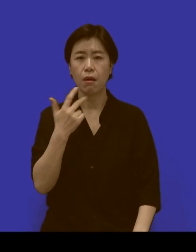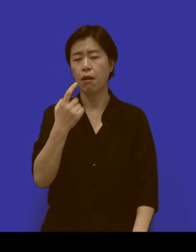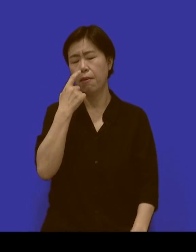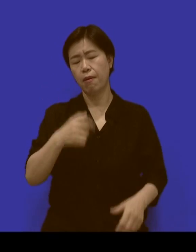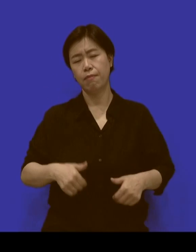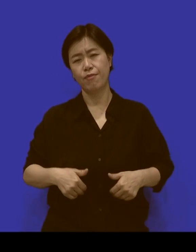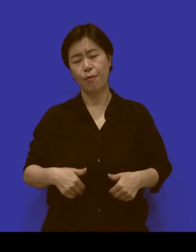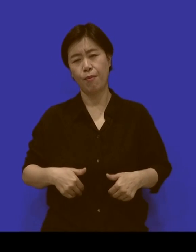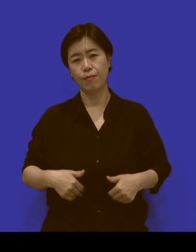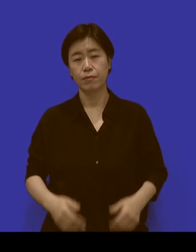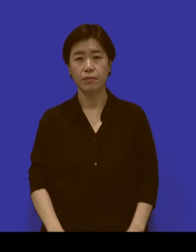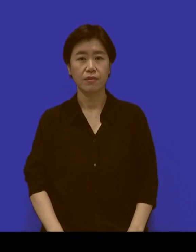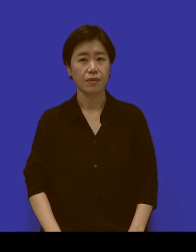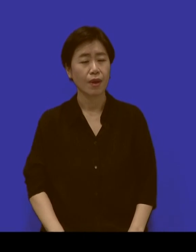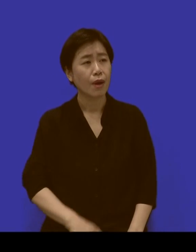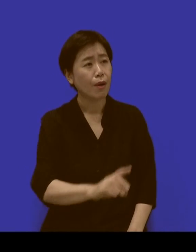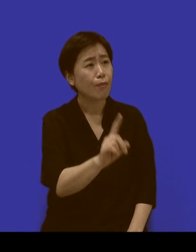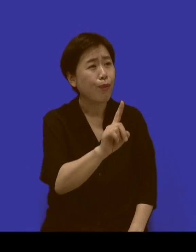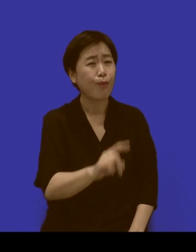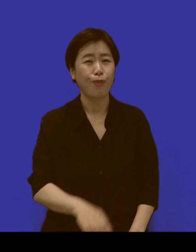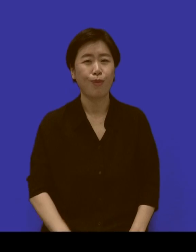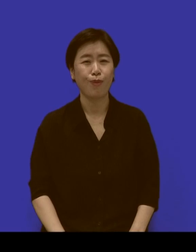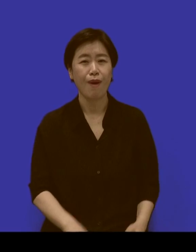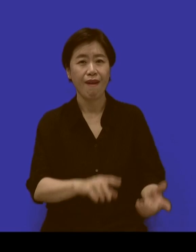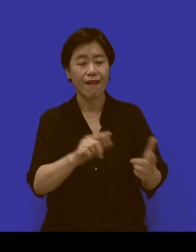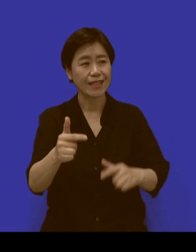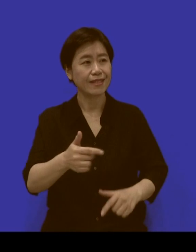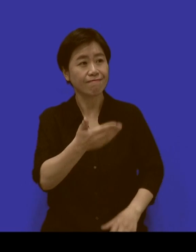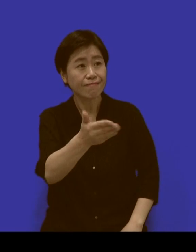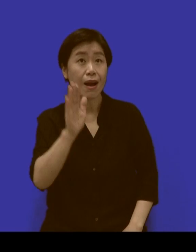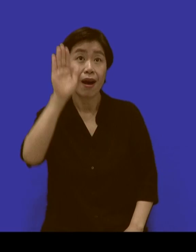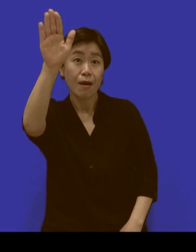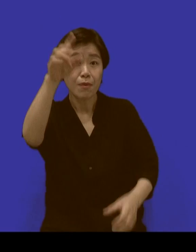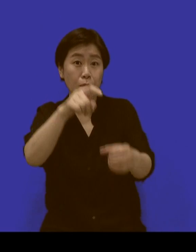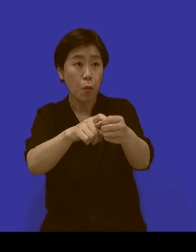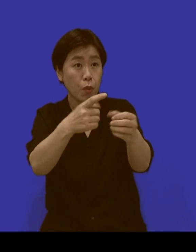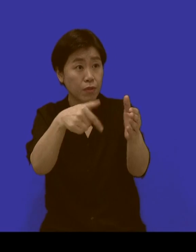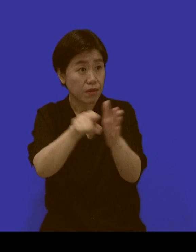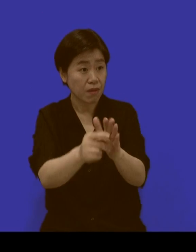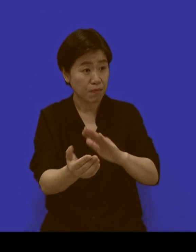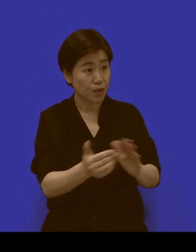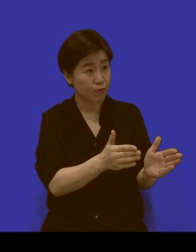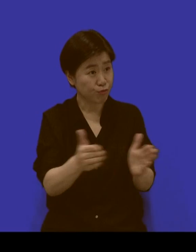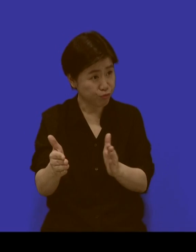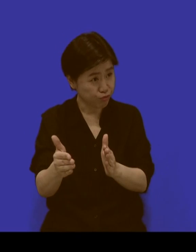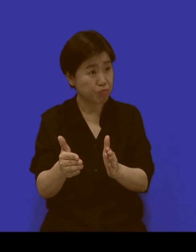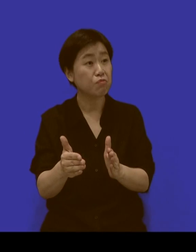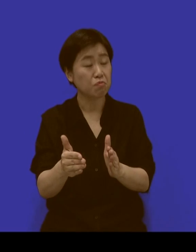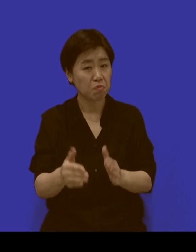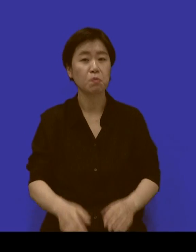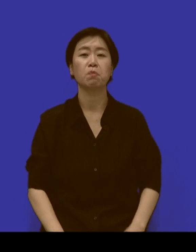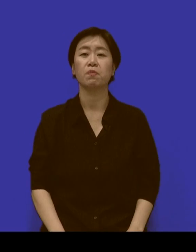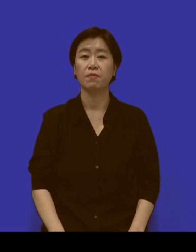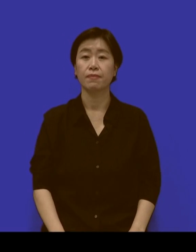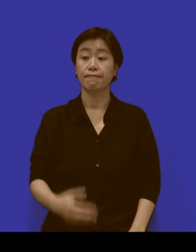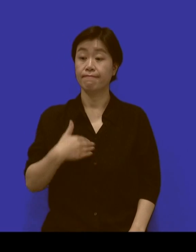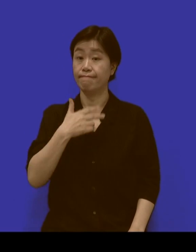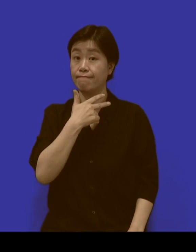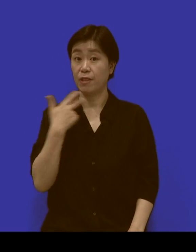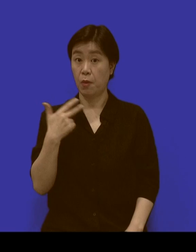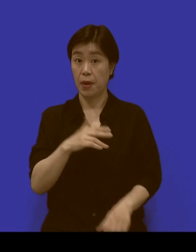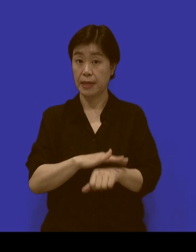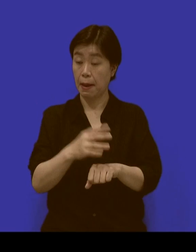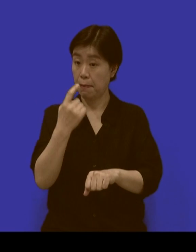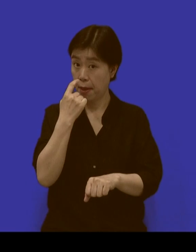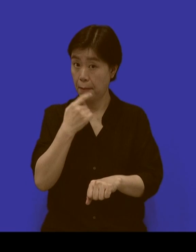진짜 뭐든지 다 뭔가 미래와 그러니까 스펙을 위해서 행동하신 게 있네요. 네, 그래서 영어를 또 잘하고 싶은데 또 들어갔더니 바로